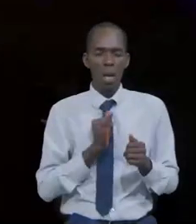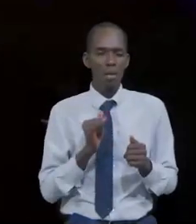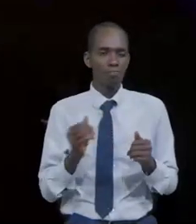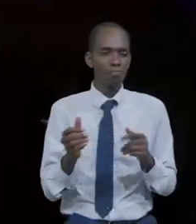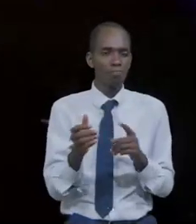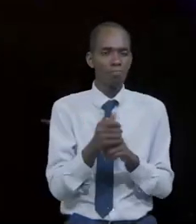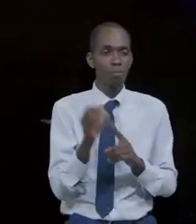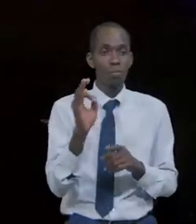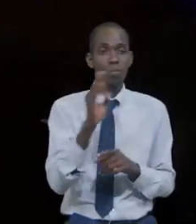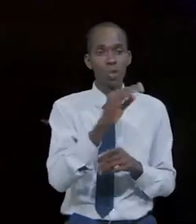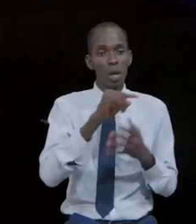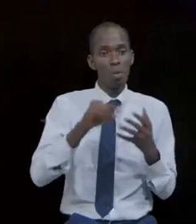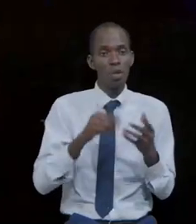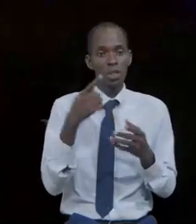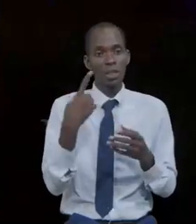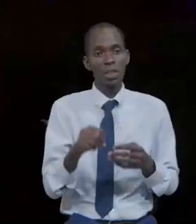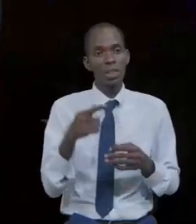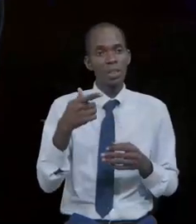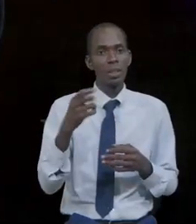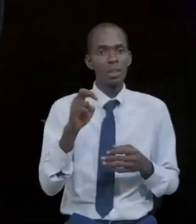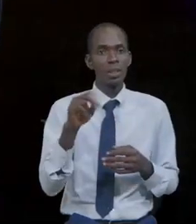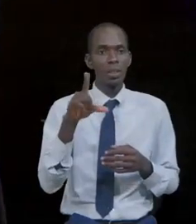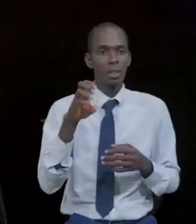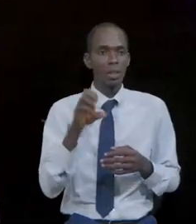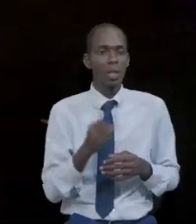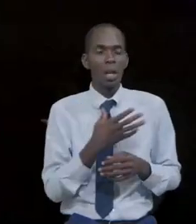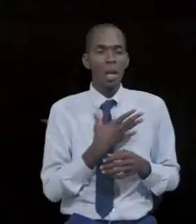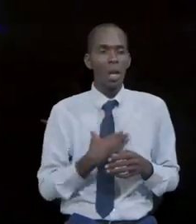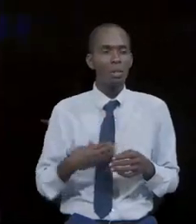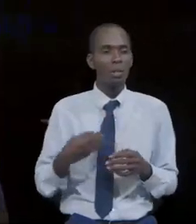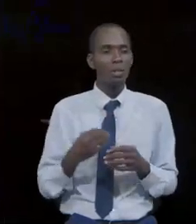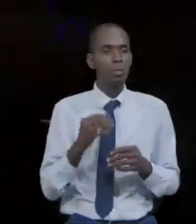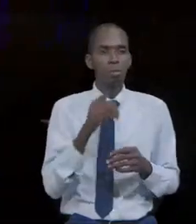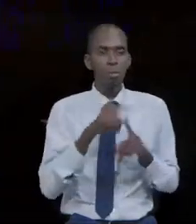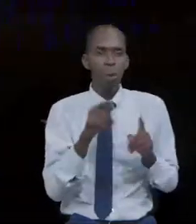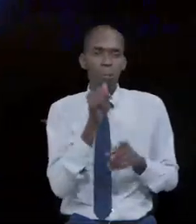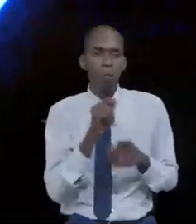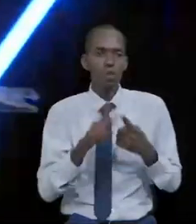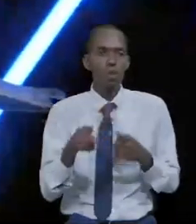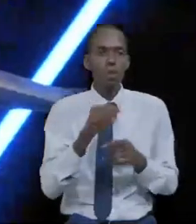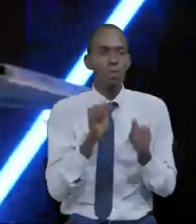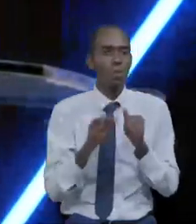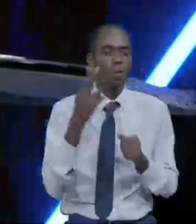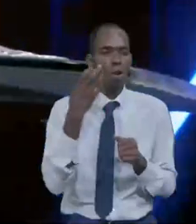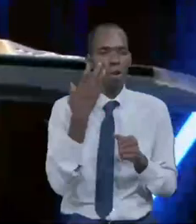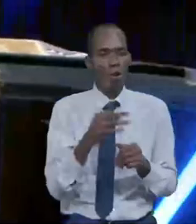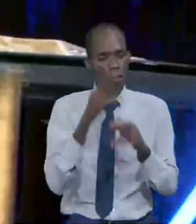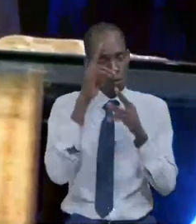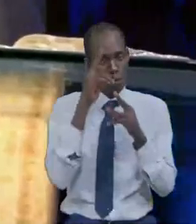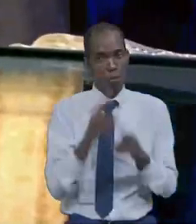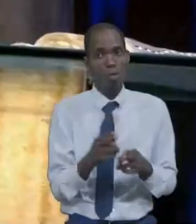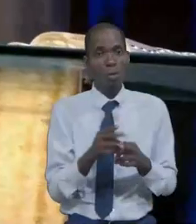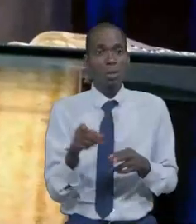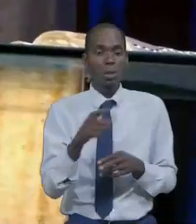Je l'exposais en particulier à ceux qui sont les plus considérés. Ceux qui sont les plus considérés, et parce qu'ils